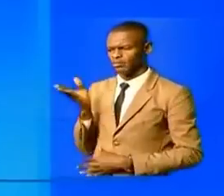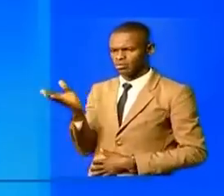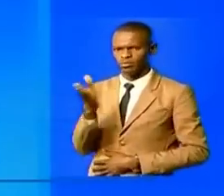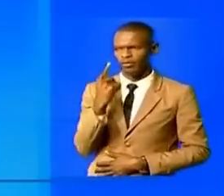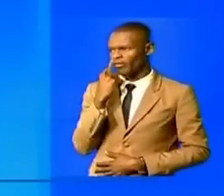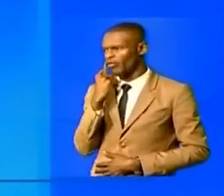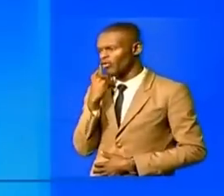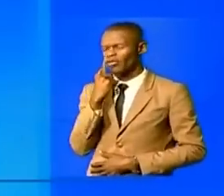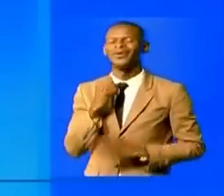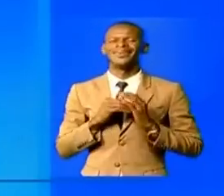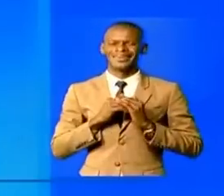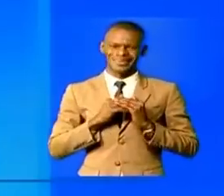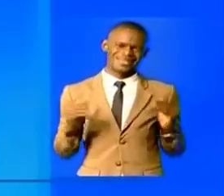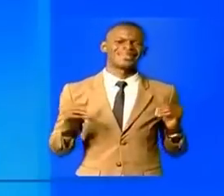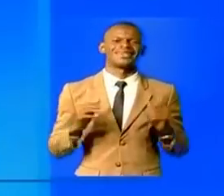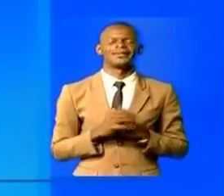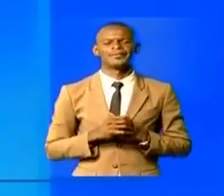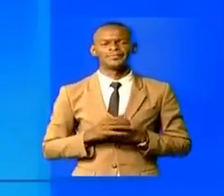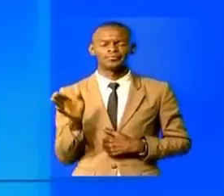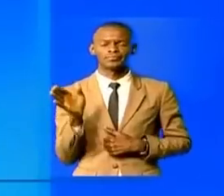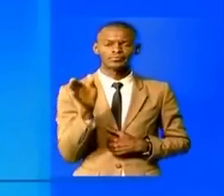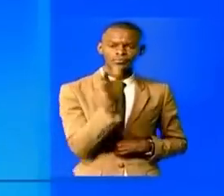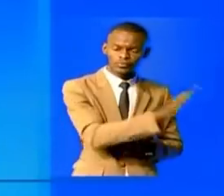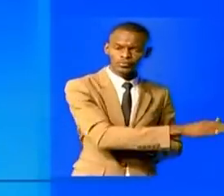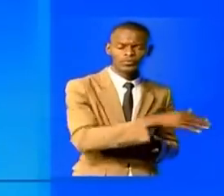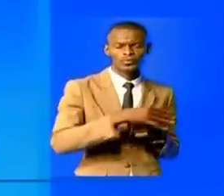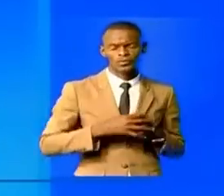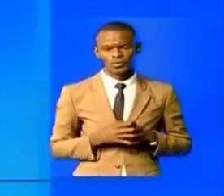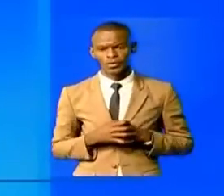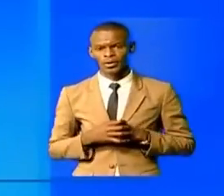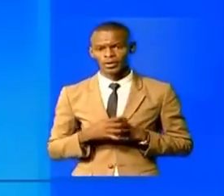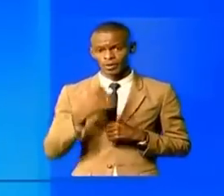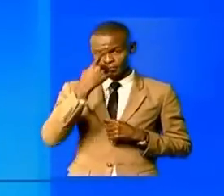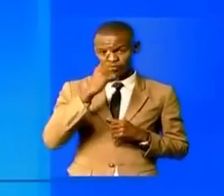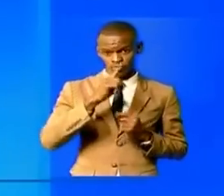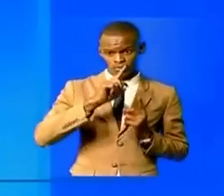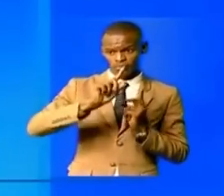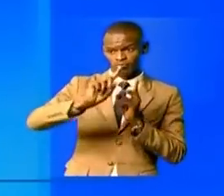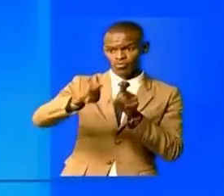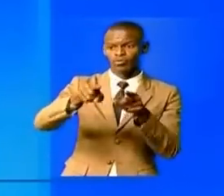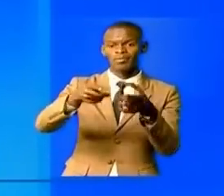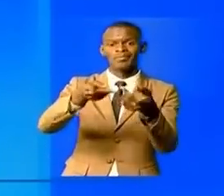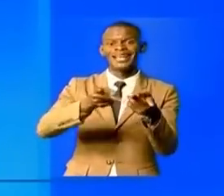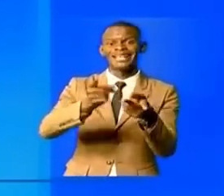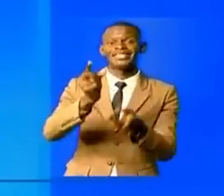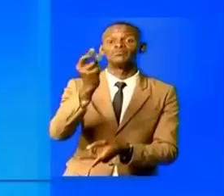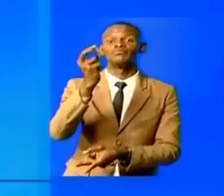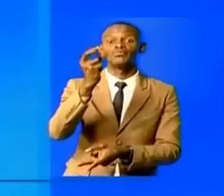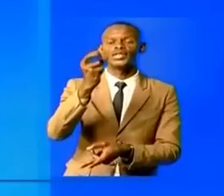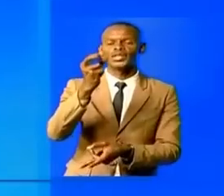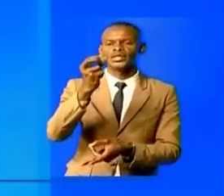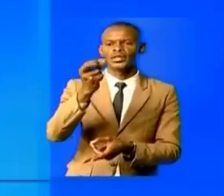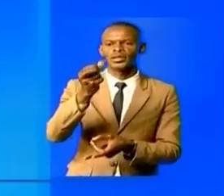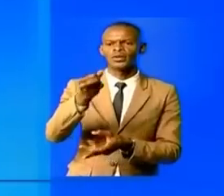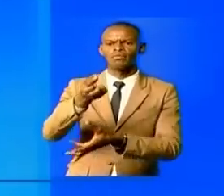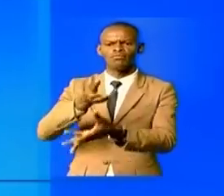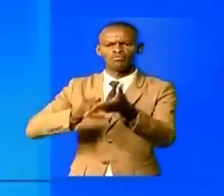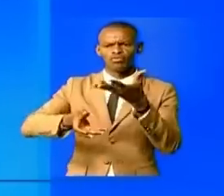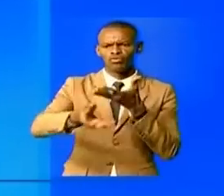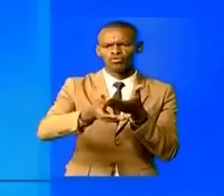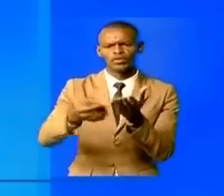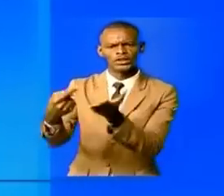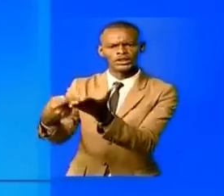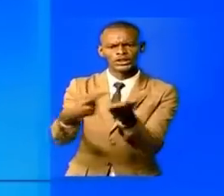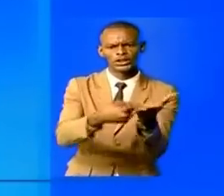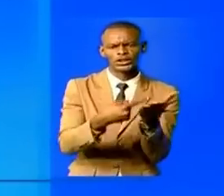Vous voulez acquérir un carré minier, quelle est la procédure à suivre? Des informations ont été partagées au cours de la table ronde